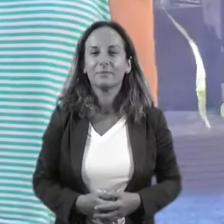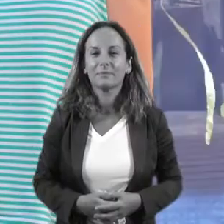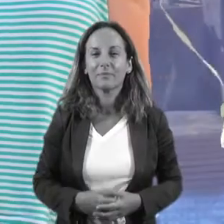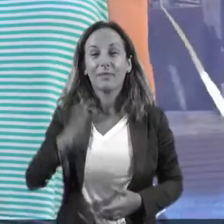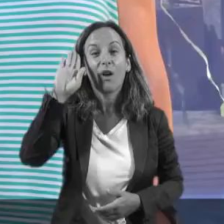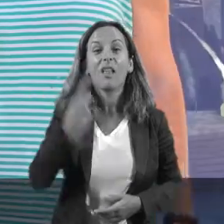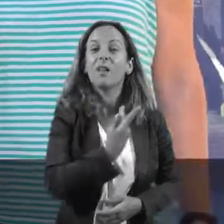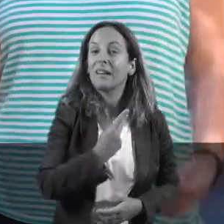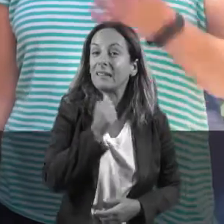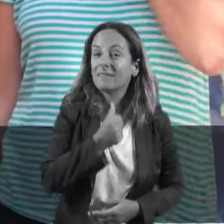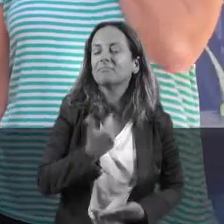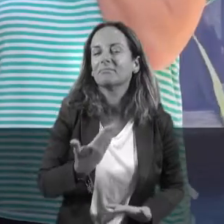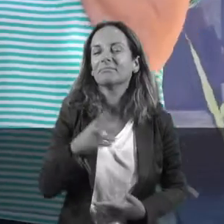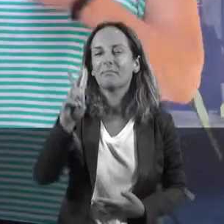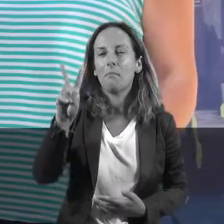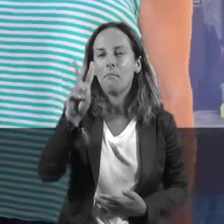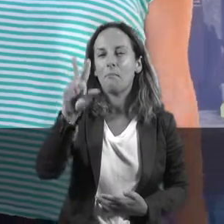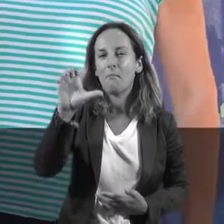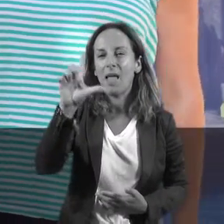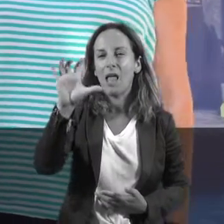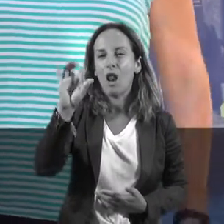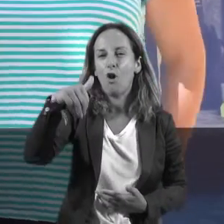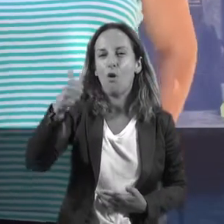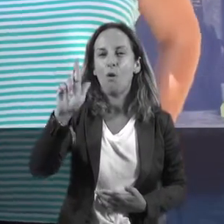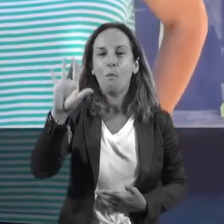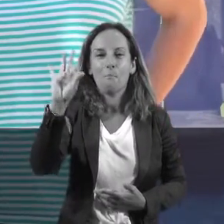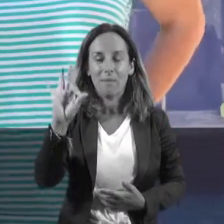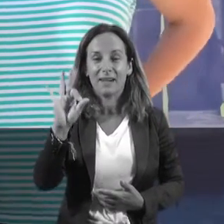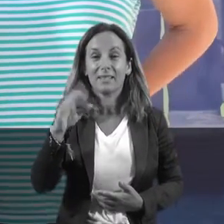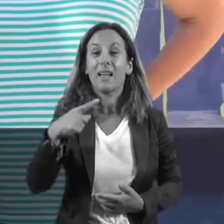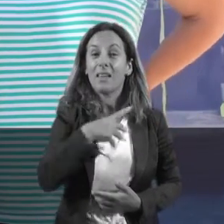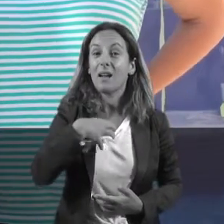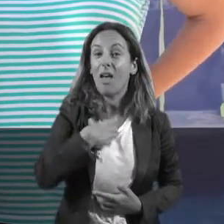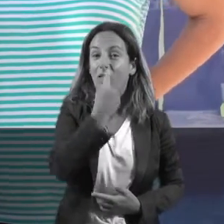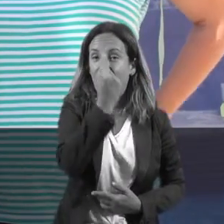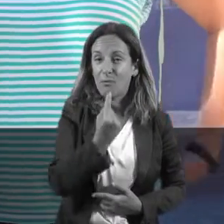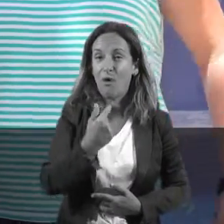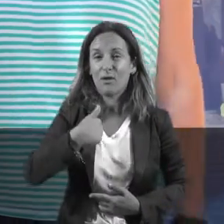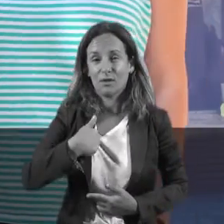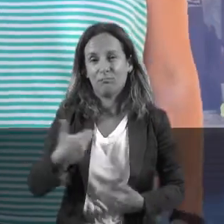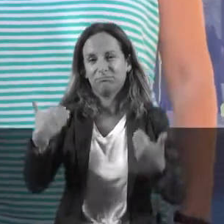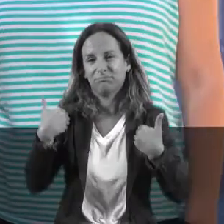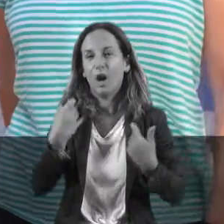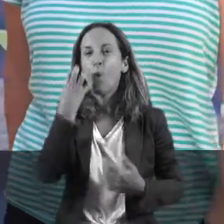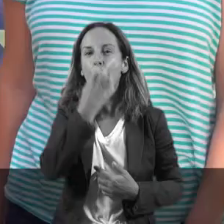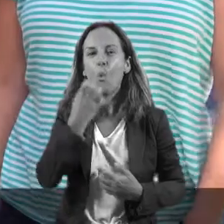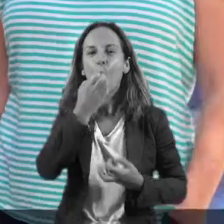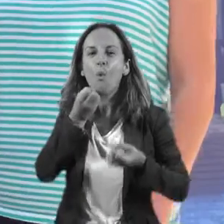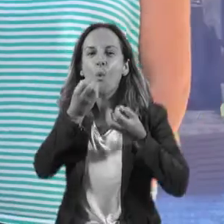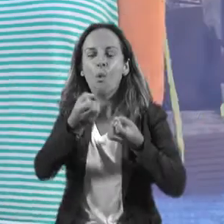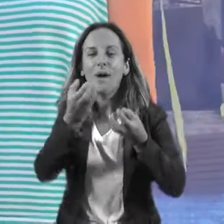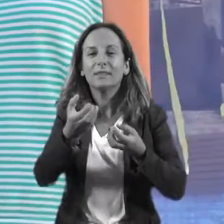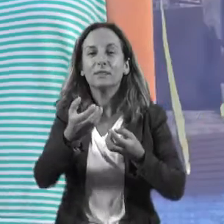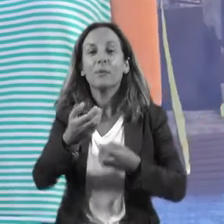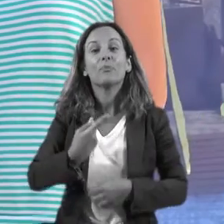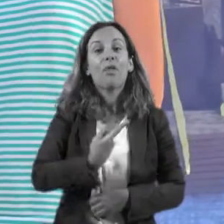l'Anna, tots som Ses Bellomars, que som de Ruth València, que és il·lustradora, i jo que som la Marina Crespí, i hem vengut aquí en el